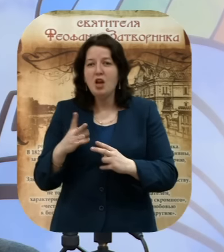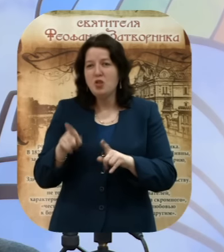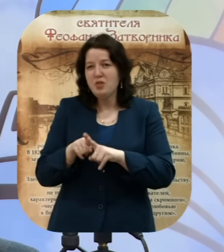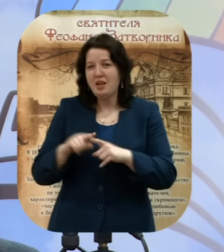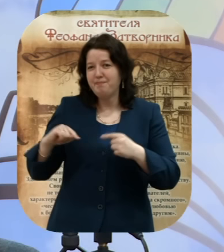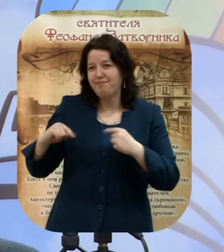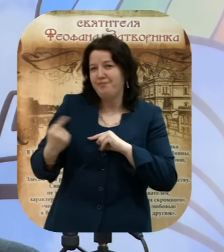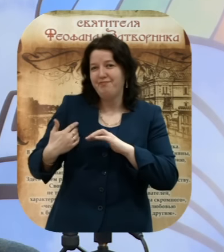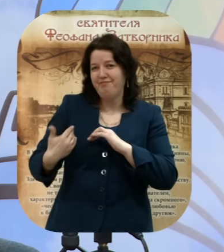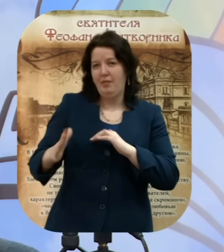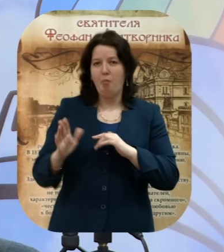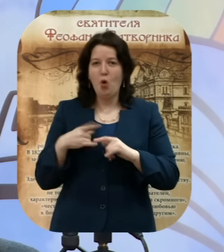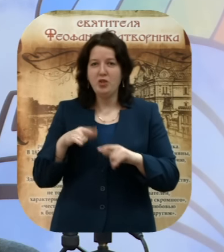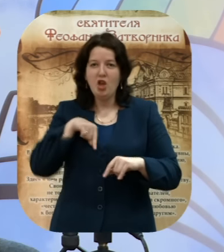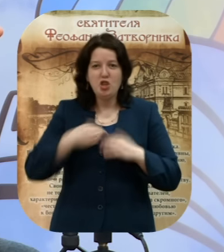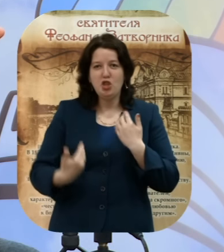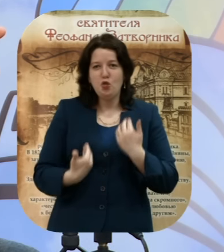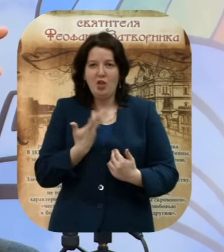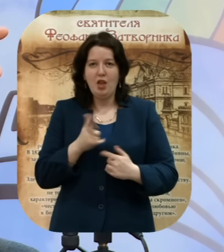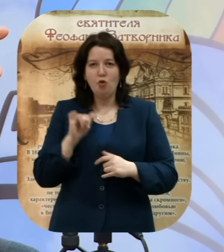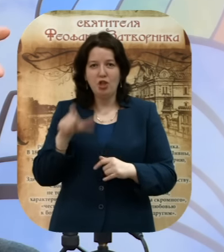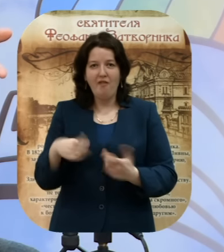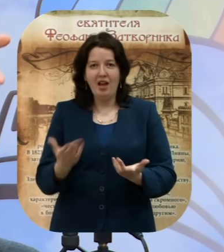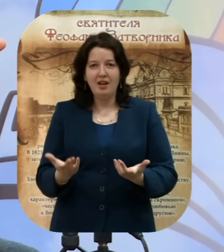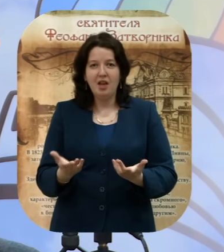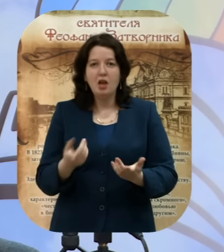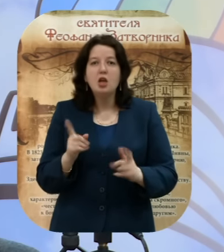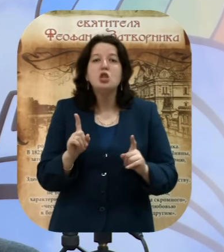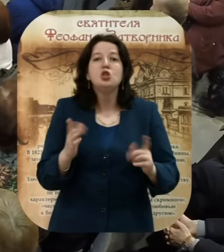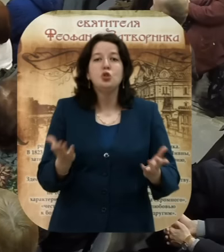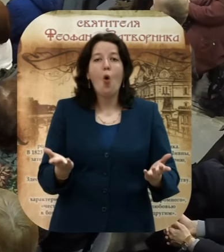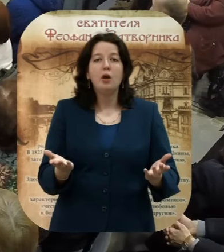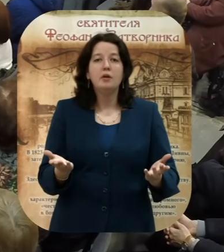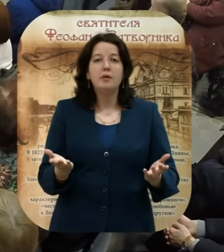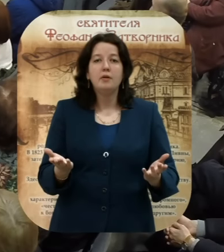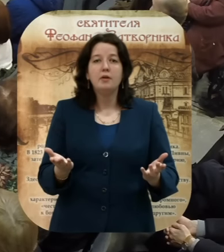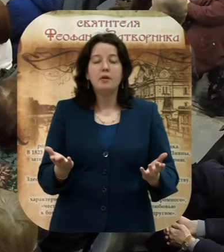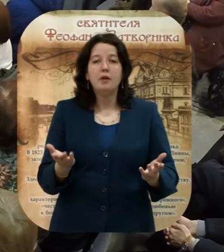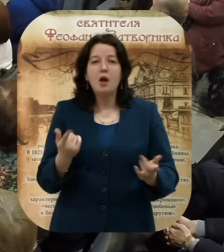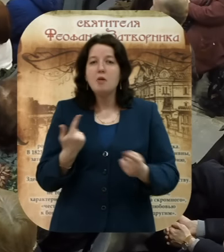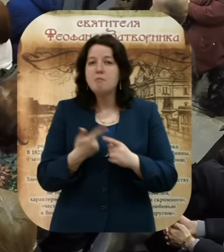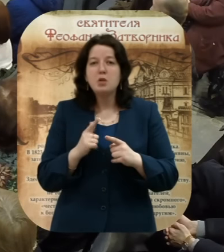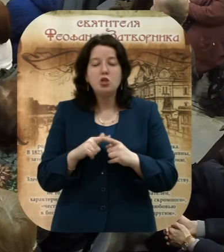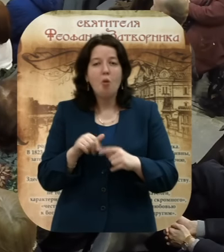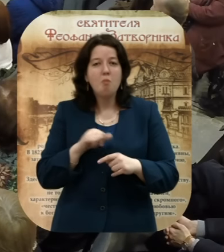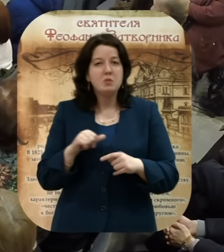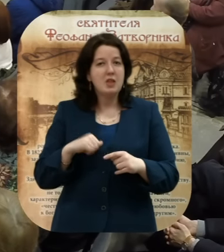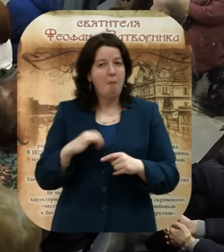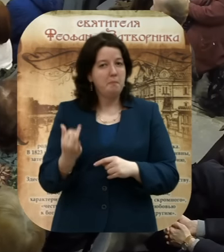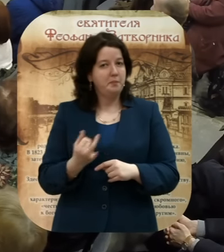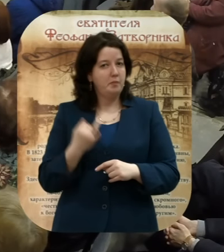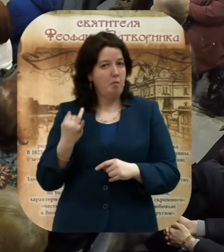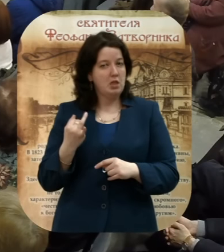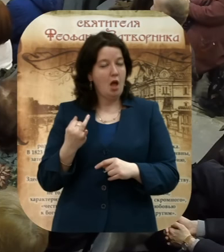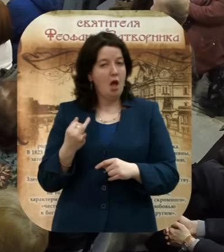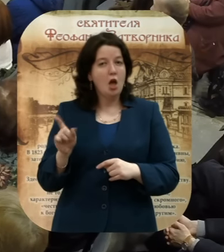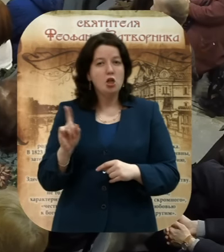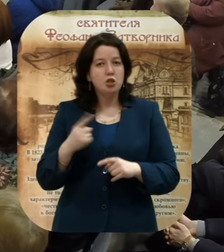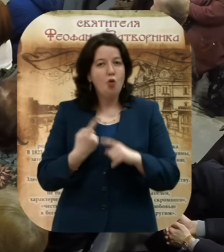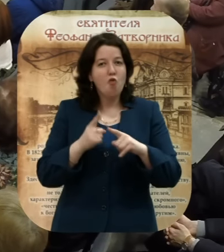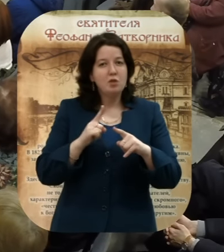прет изнутри. И что же? Причем самое любопытное, что вот